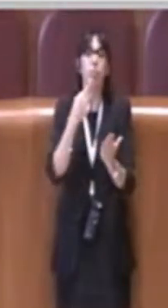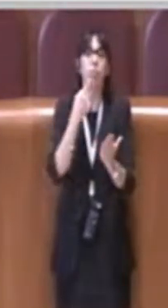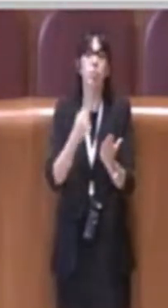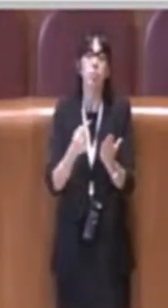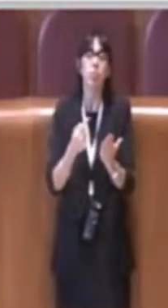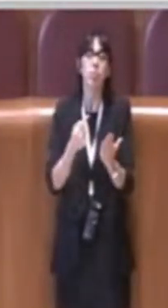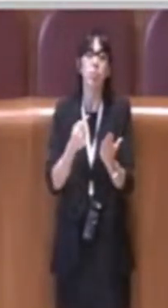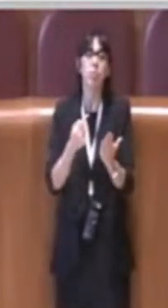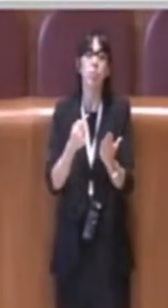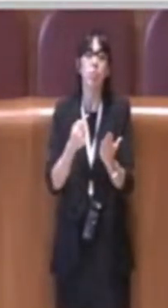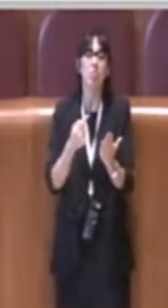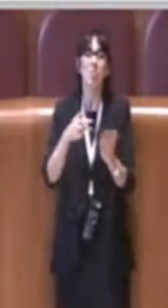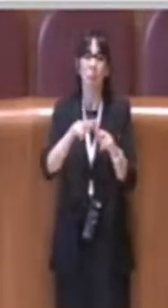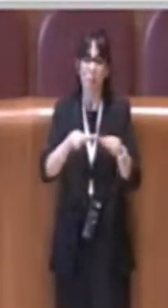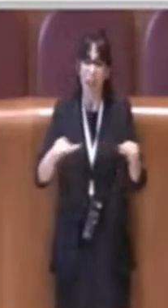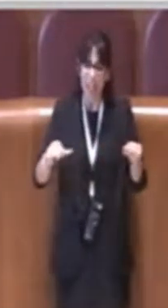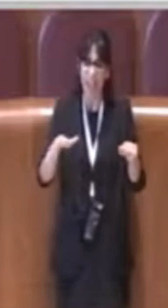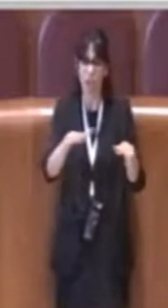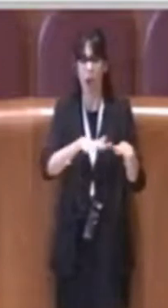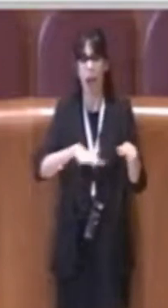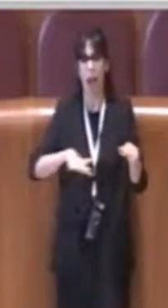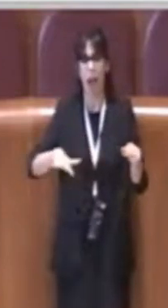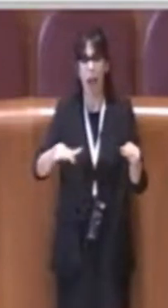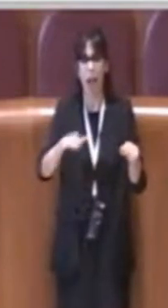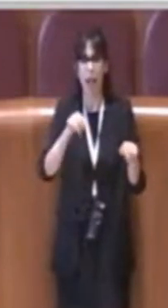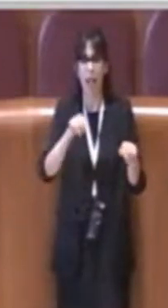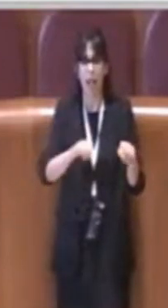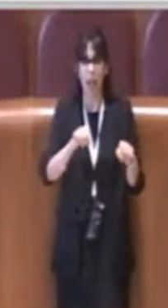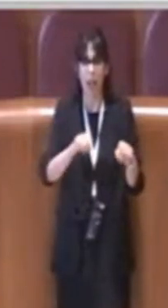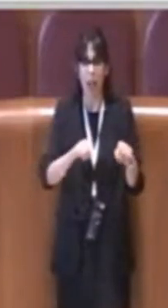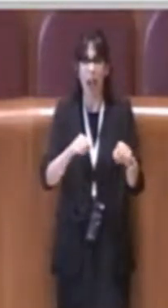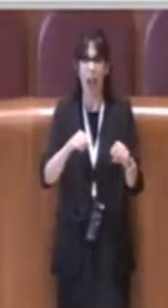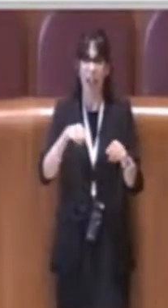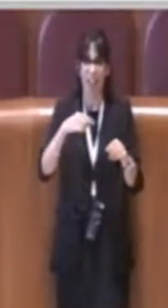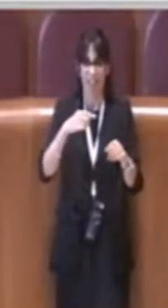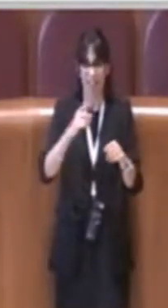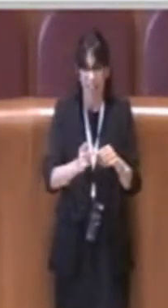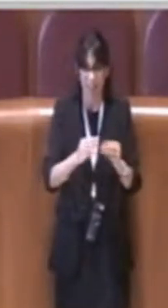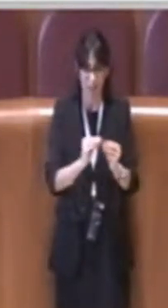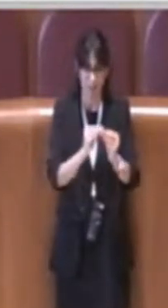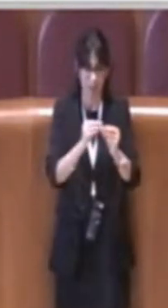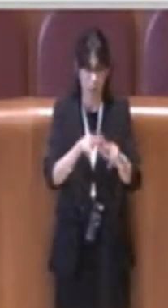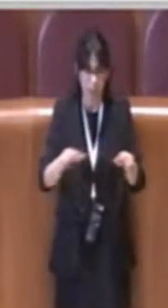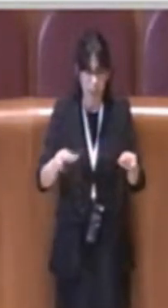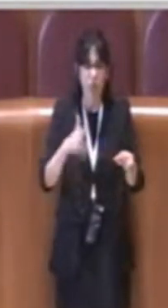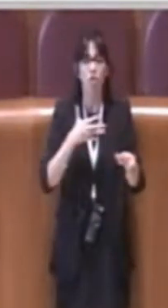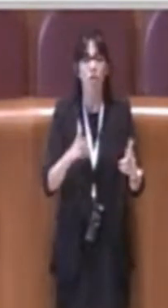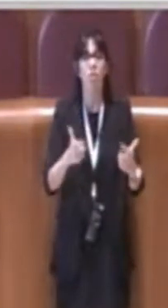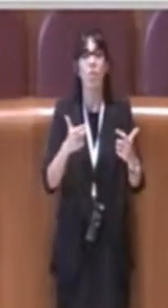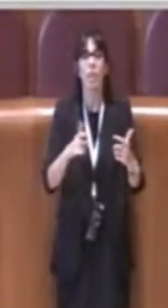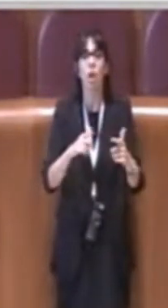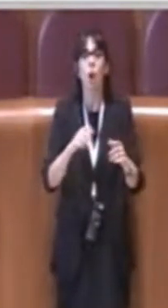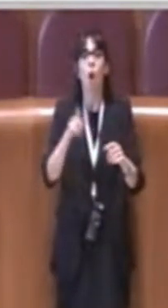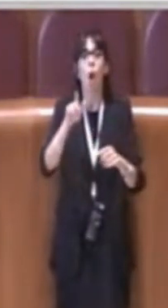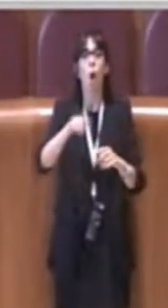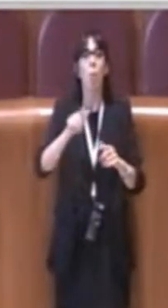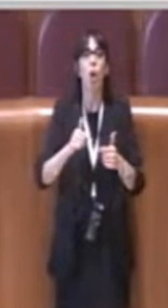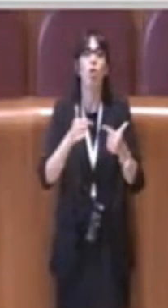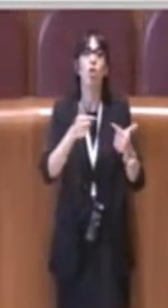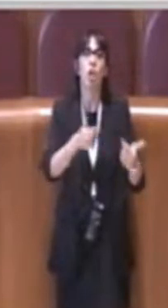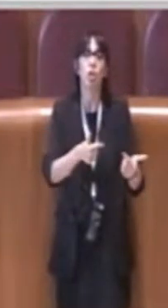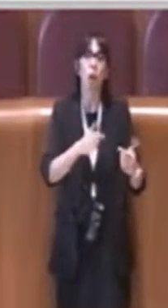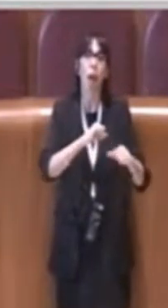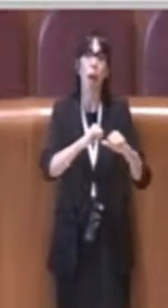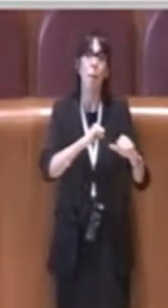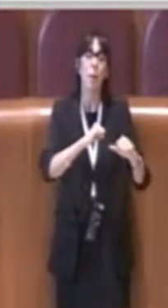il parcheggio, comunque l'area dove poi andrà ad insistere il parcheggio, è vincolata dalla cessione, da un obbligo di cessione all'amministrazione